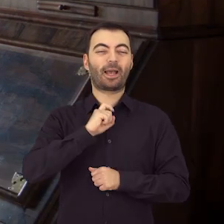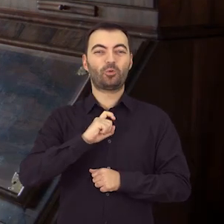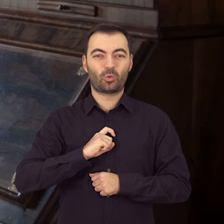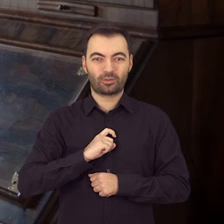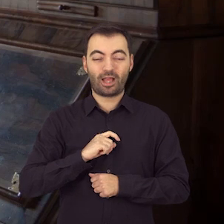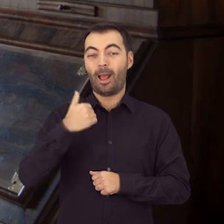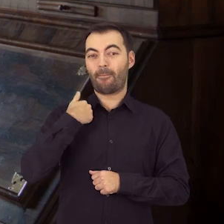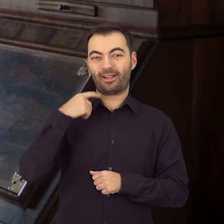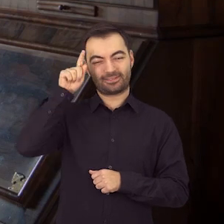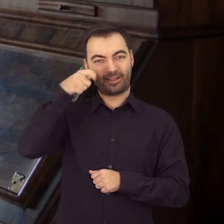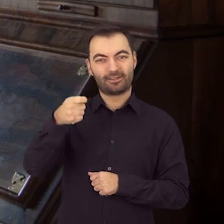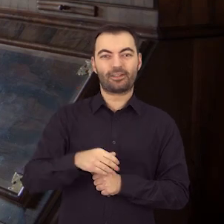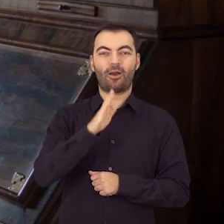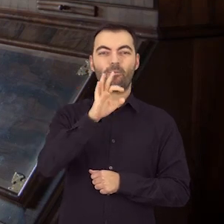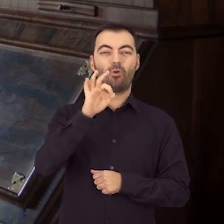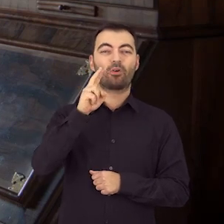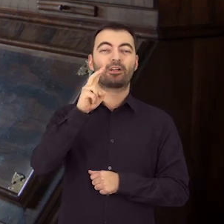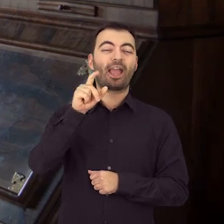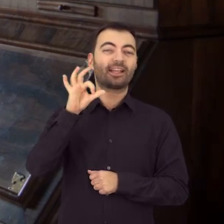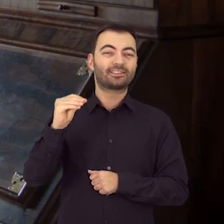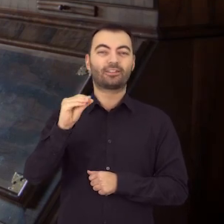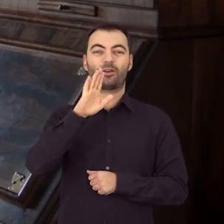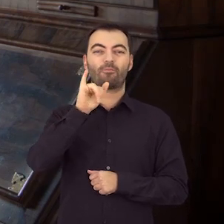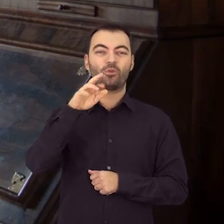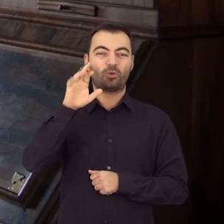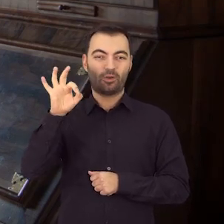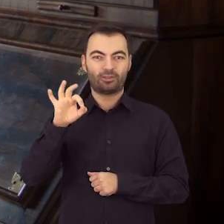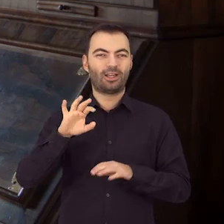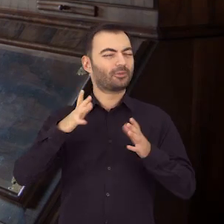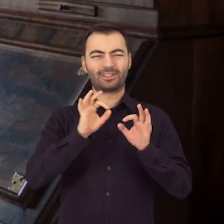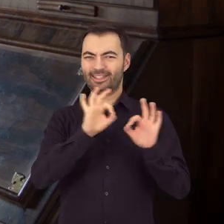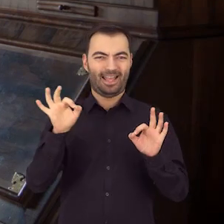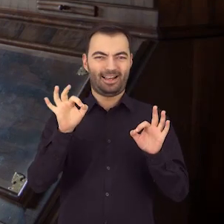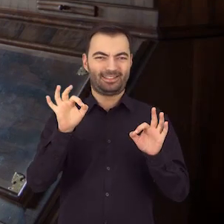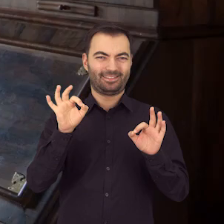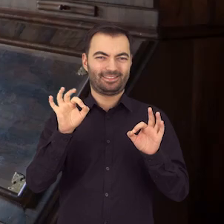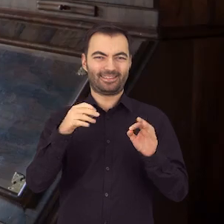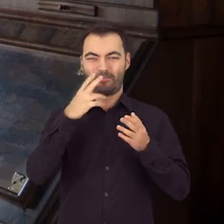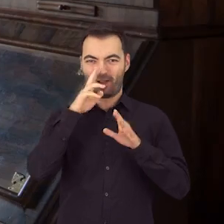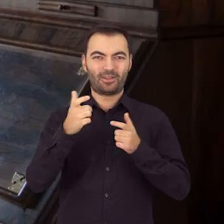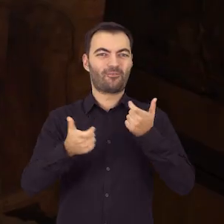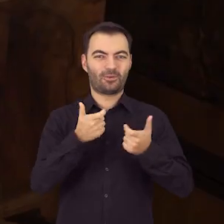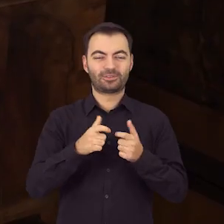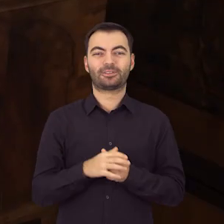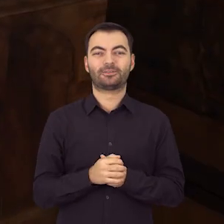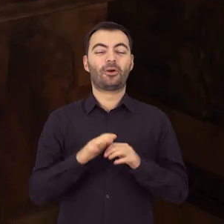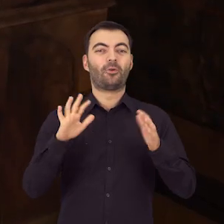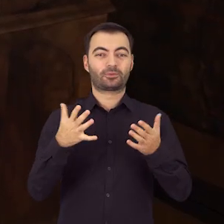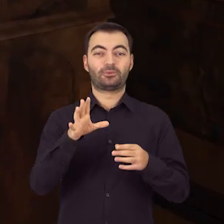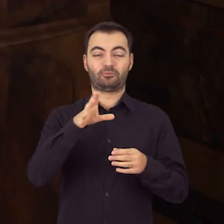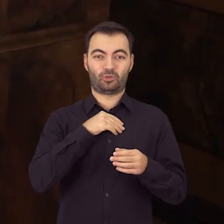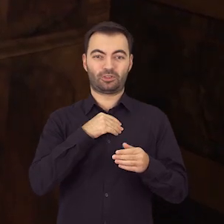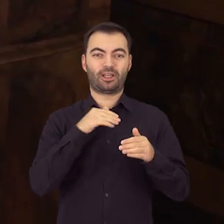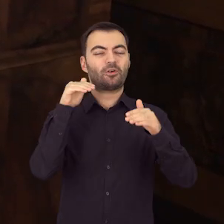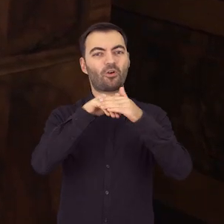angielsku mówimy na to bookcase bureau, co bardzo dobrze oddaje jej funkcję. Znaczy to, że można było w